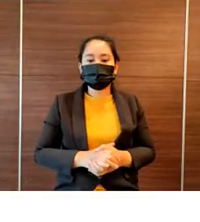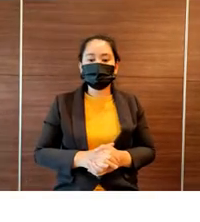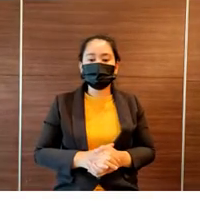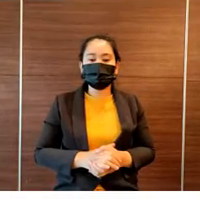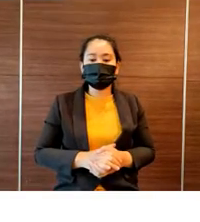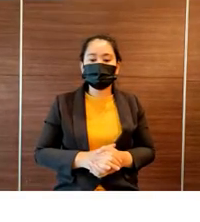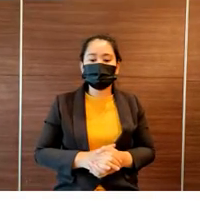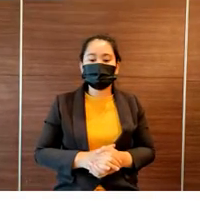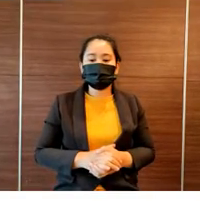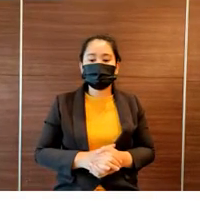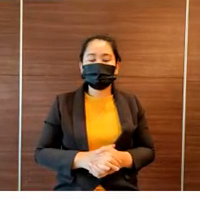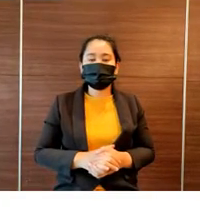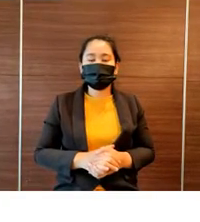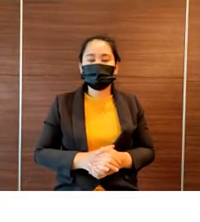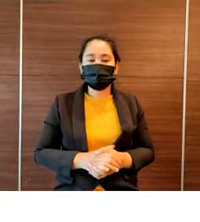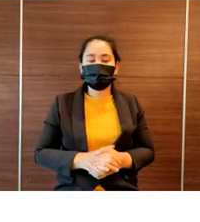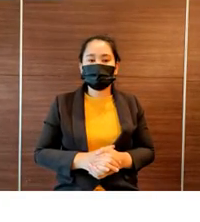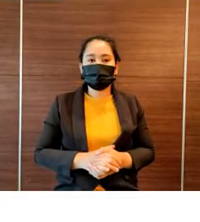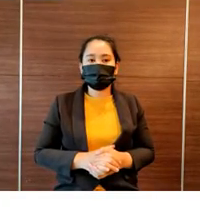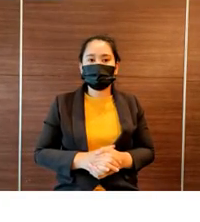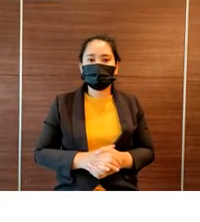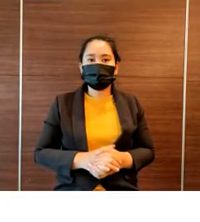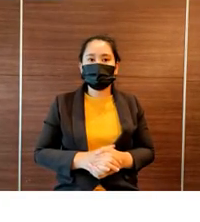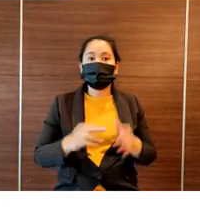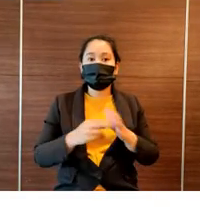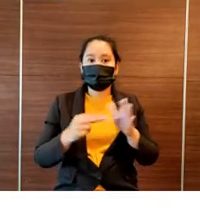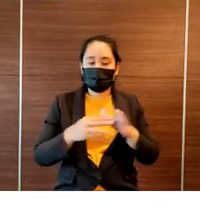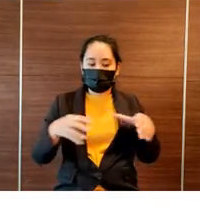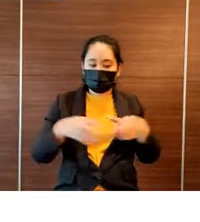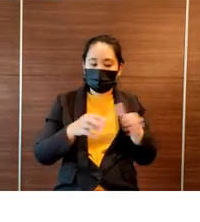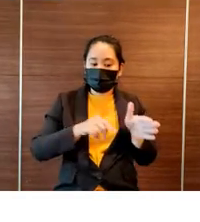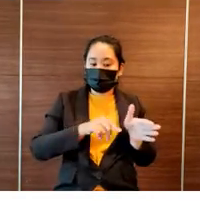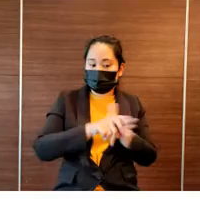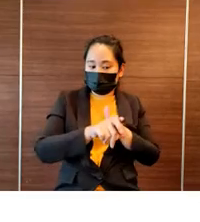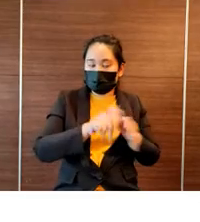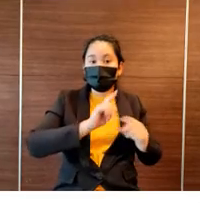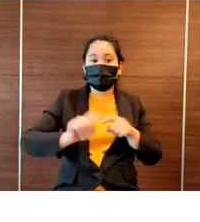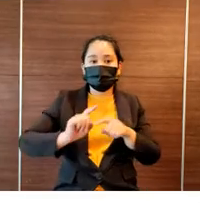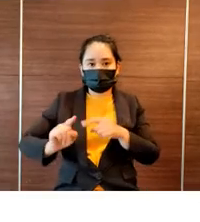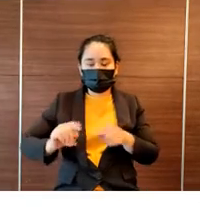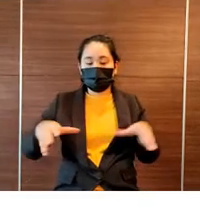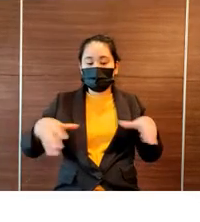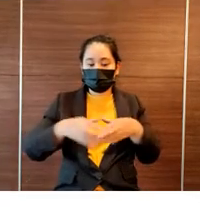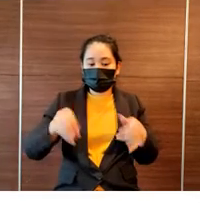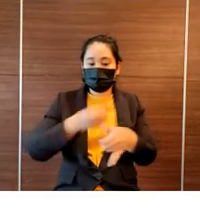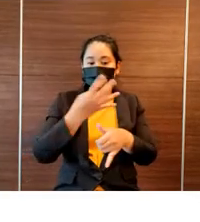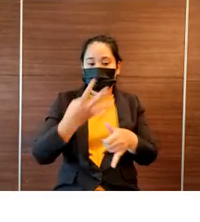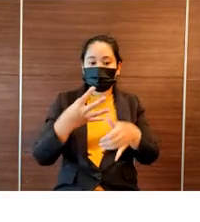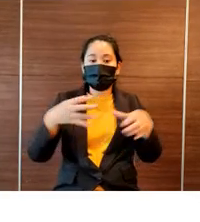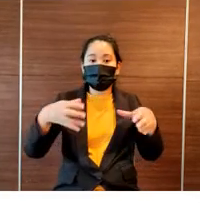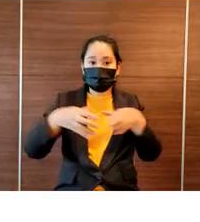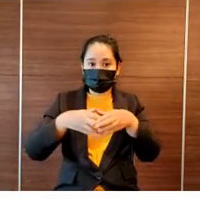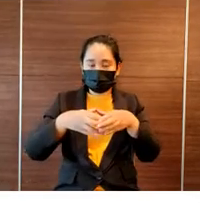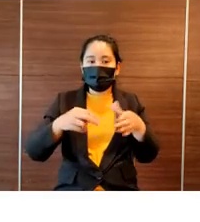อาการมันก็จะมีบรรยากาศของโรคเหล่านั้นก็ฟ้าสีรุ้งก็เป็นองค์กร KPLSS ซึ่งน่าจะซัพพอร์ตเคมเซ็ก